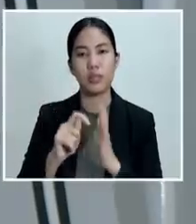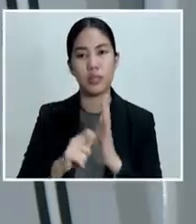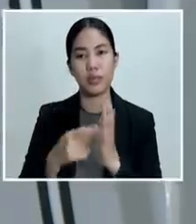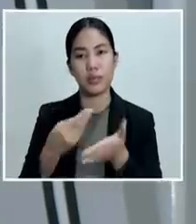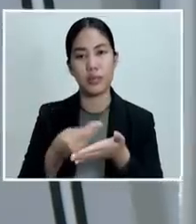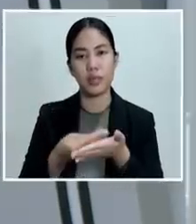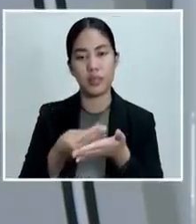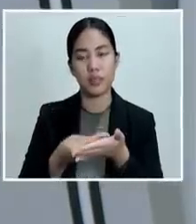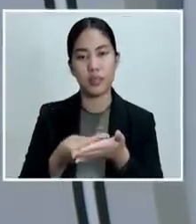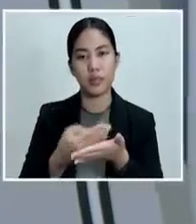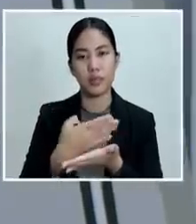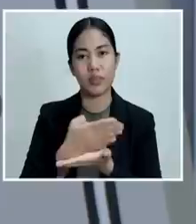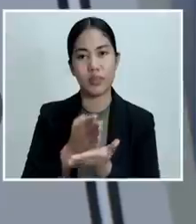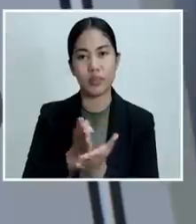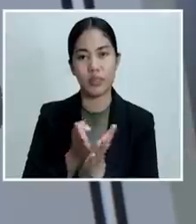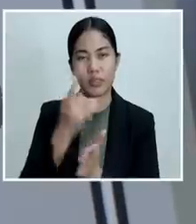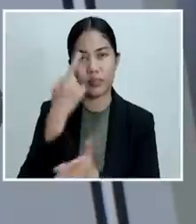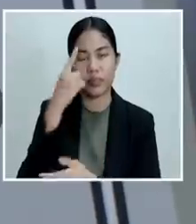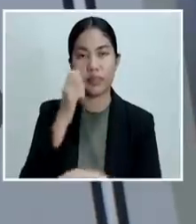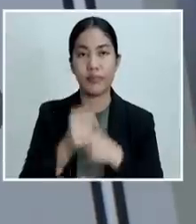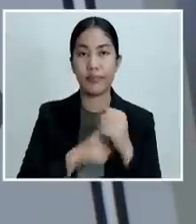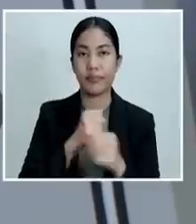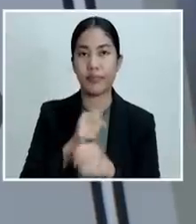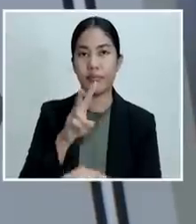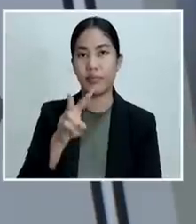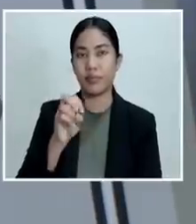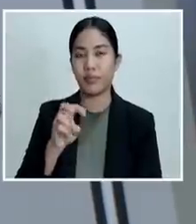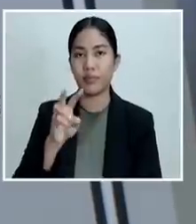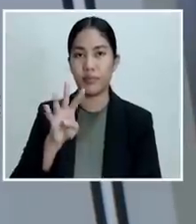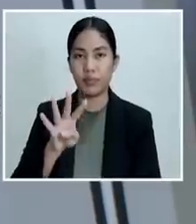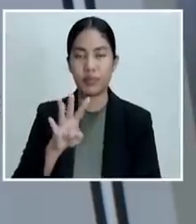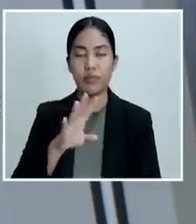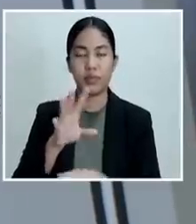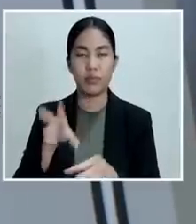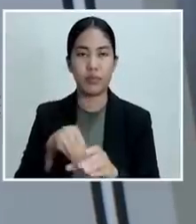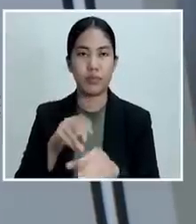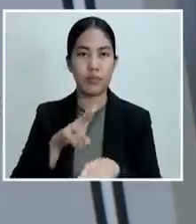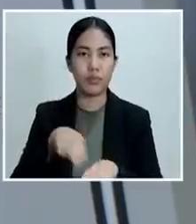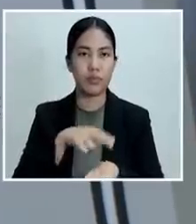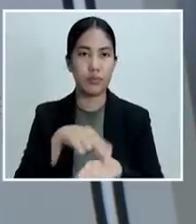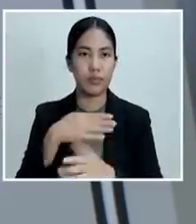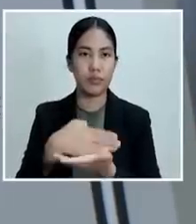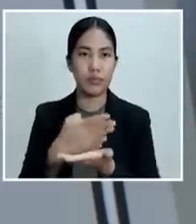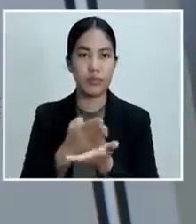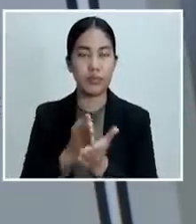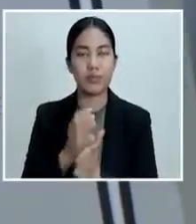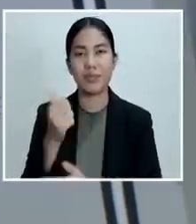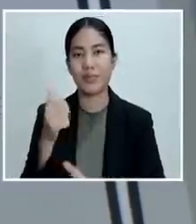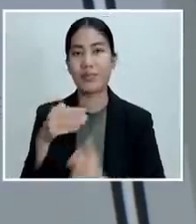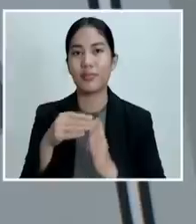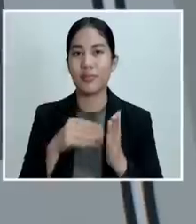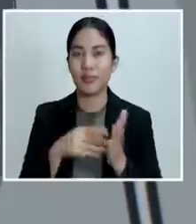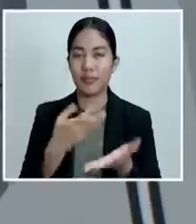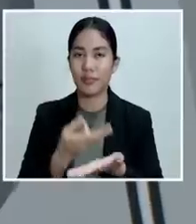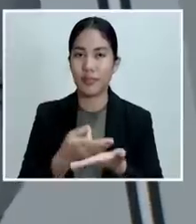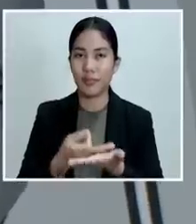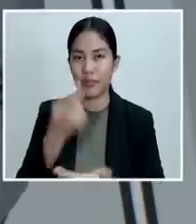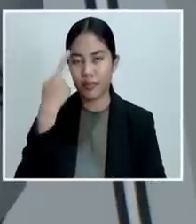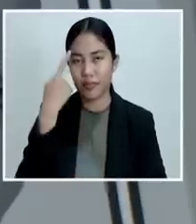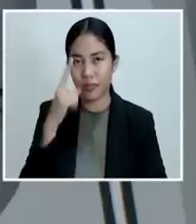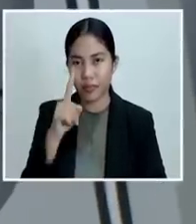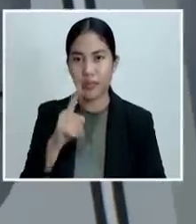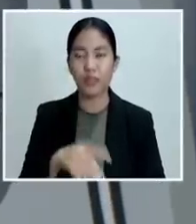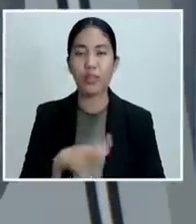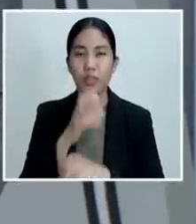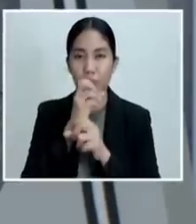taong 2024. Kasama po sa national budget ang may 10 bilyong pisong pondo para sa confidential